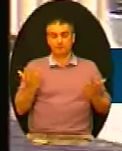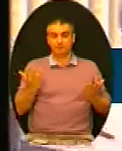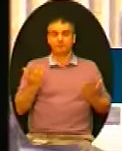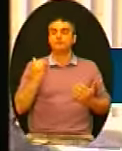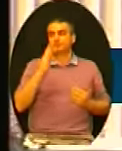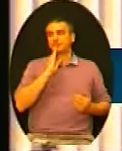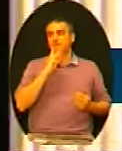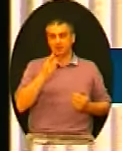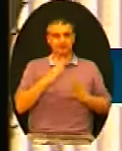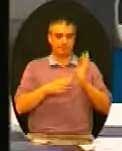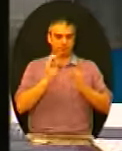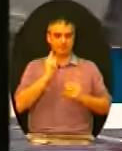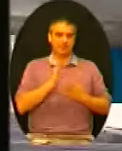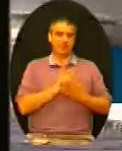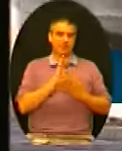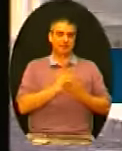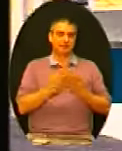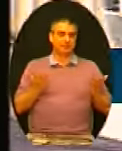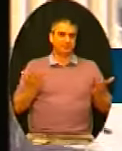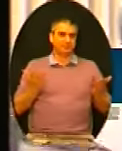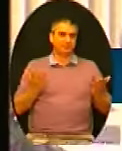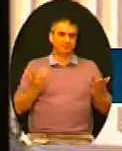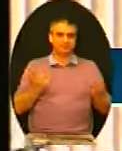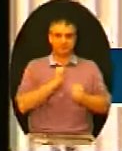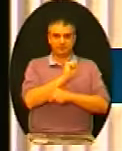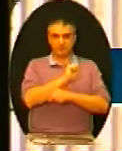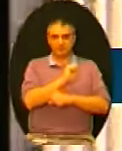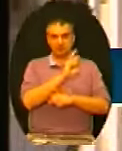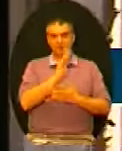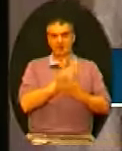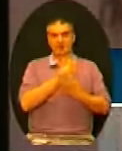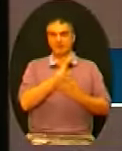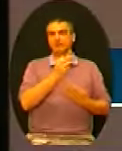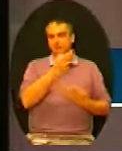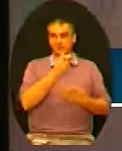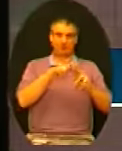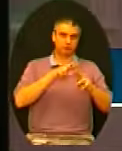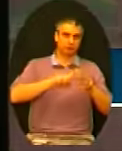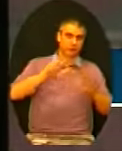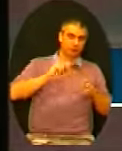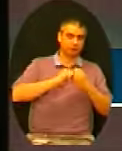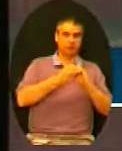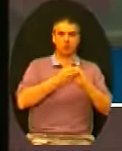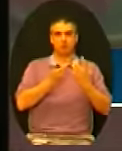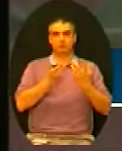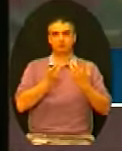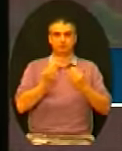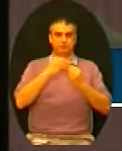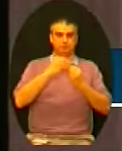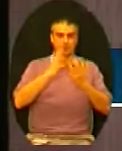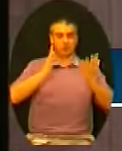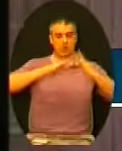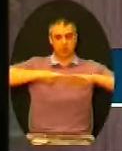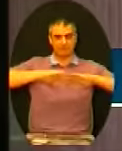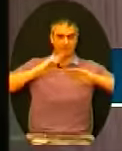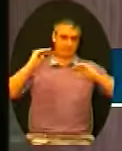שנמצאים, שבית המשפט צריך להכריע בעירור, ולהחליט אם זה נשאר 8 חודשים, ואם זה